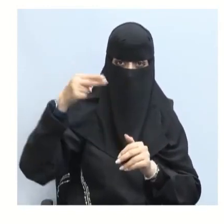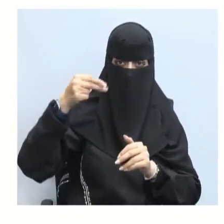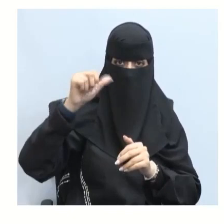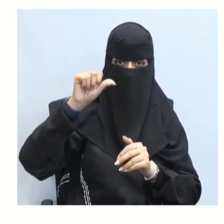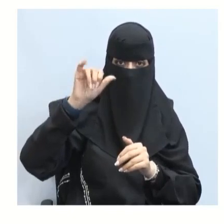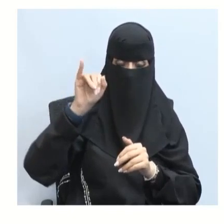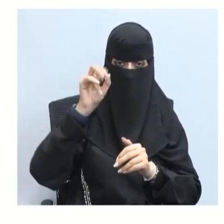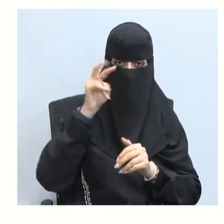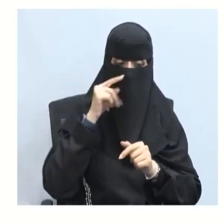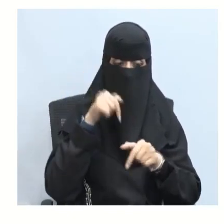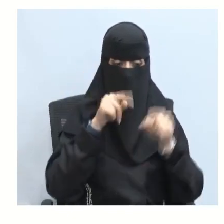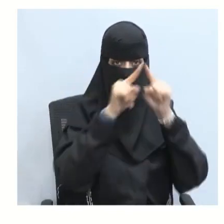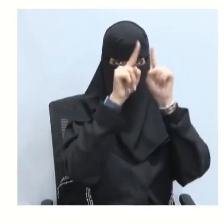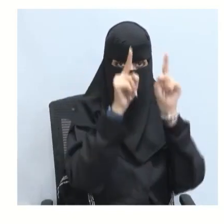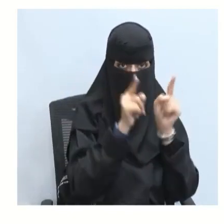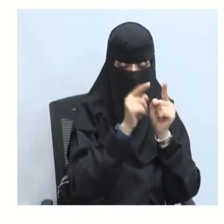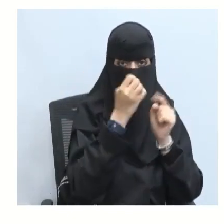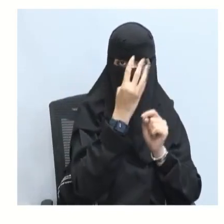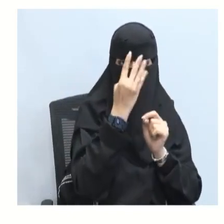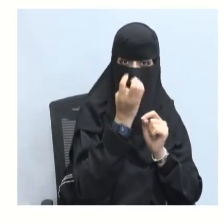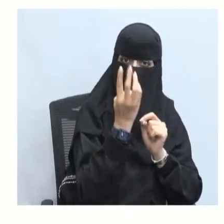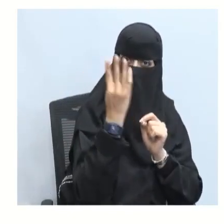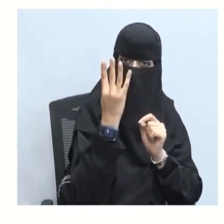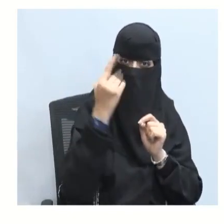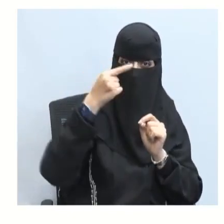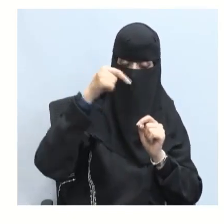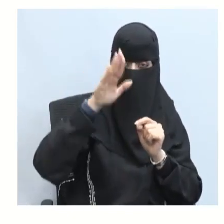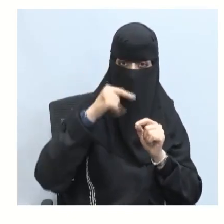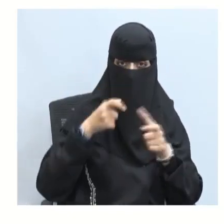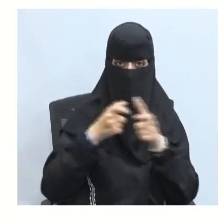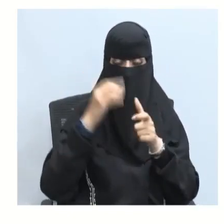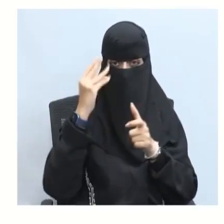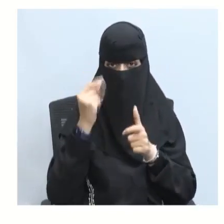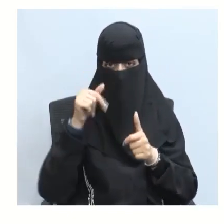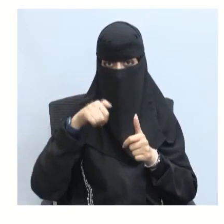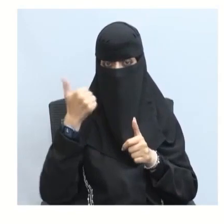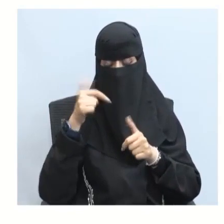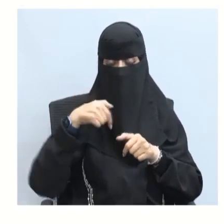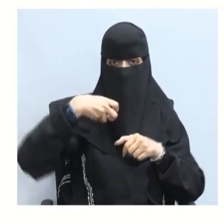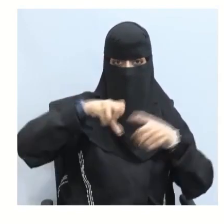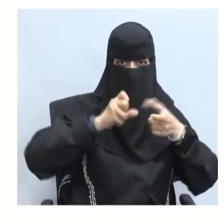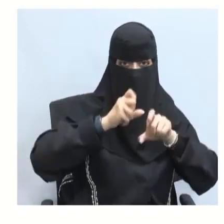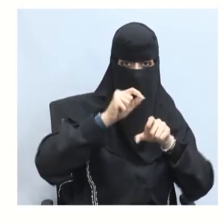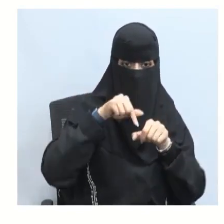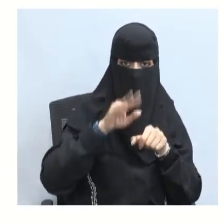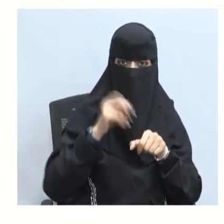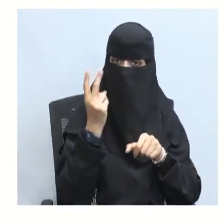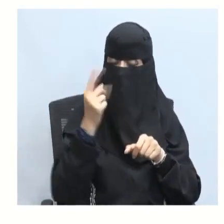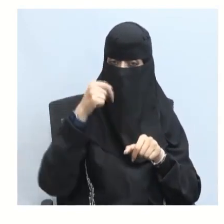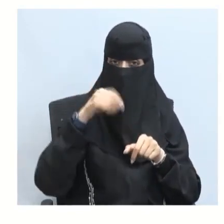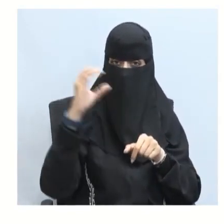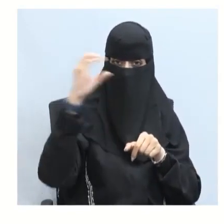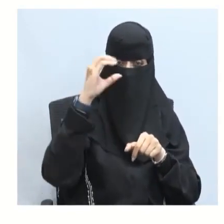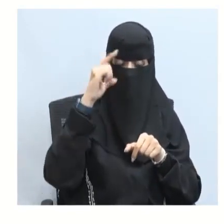الكربون الكربون يقع في المجموعه ال 14ب عدده الذري 6ه عدد الكتله له 12 رمزه سي